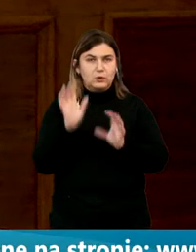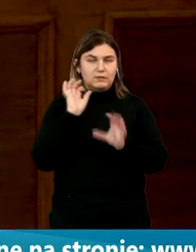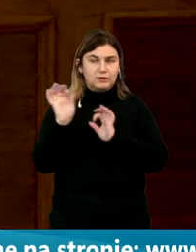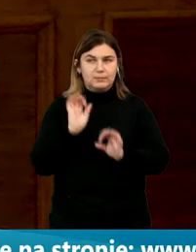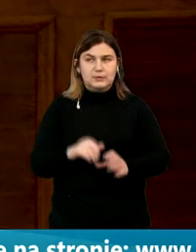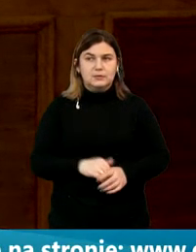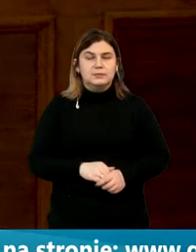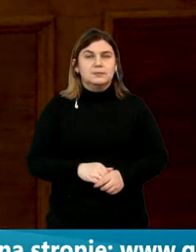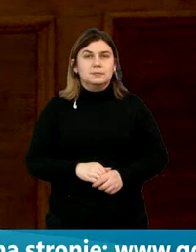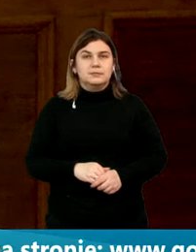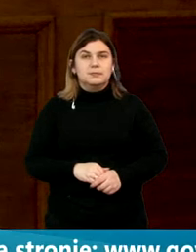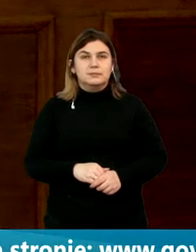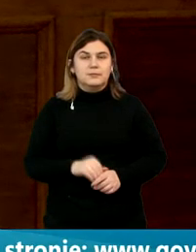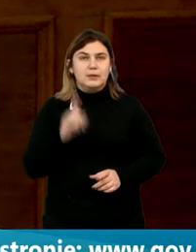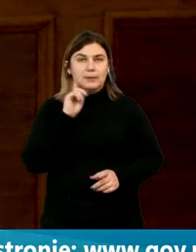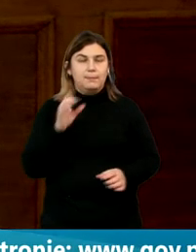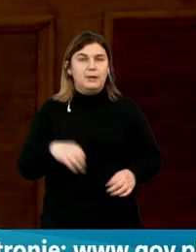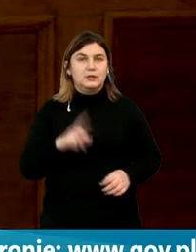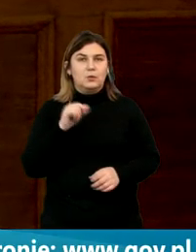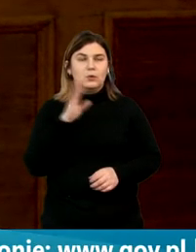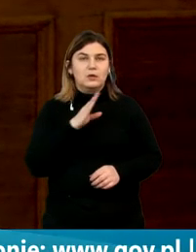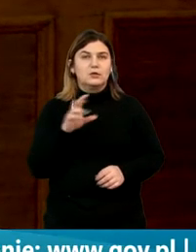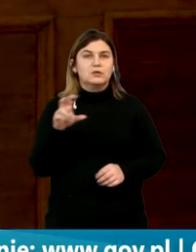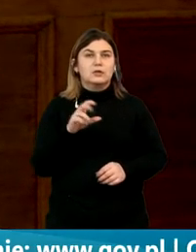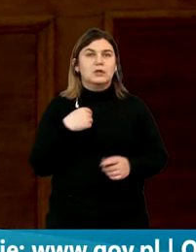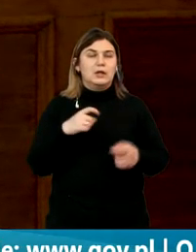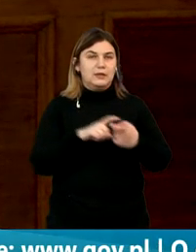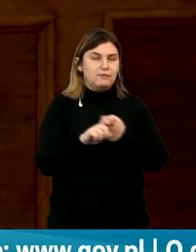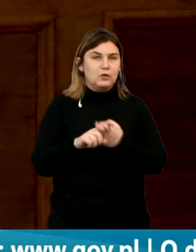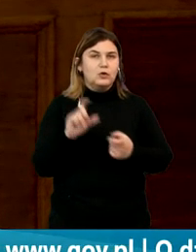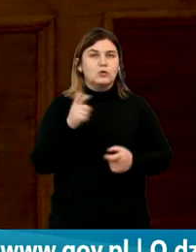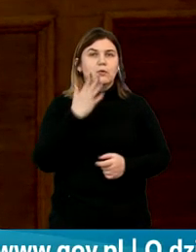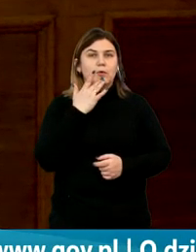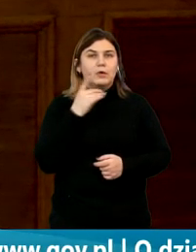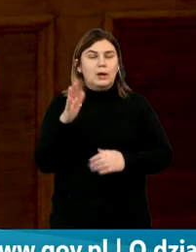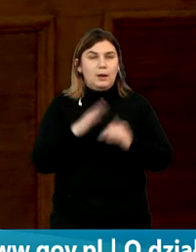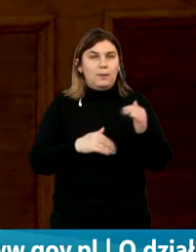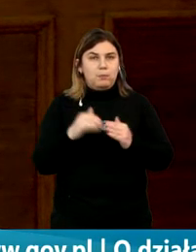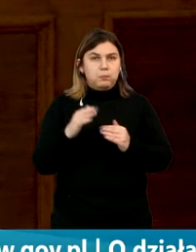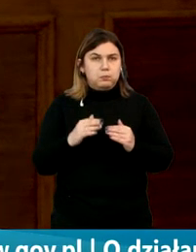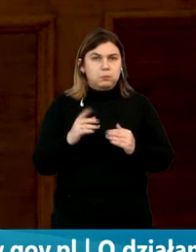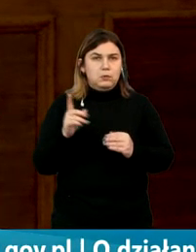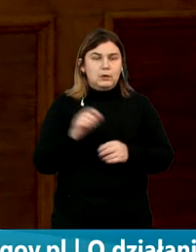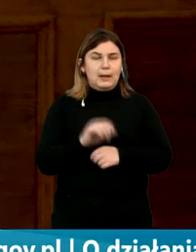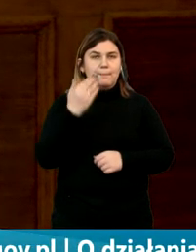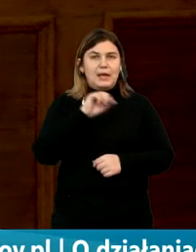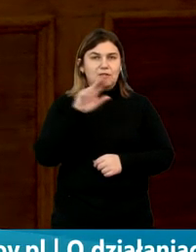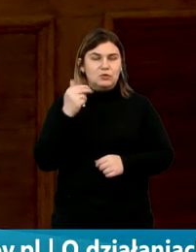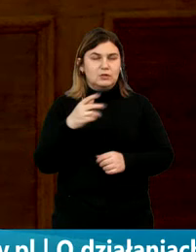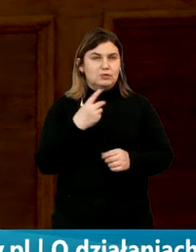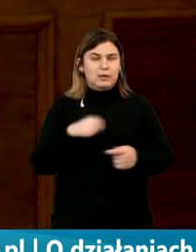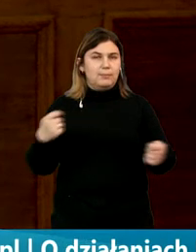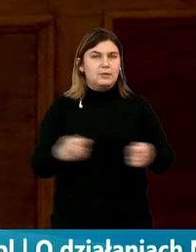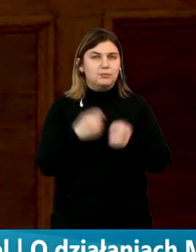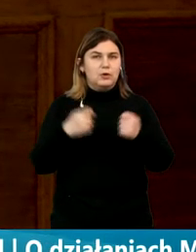interesuje. Pan Łukasz pyta, Panie Prezydencie, nawiązując do tego, co Pan powiedział w sprawie budowy linii tramwajowej do Mierzyna, czy ta inwestycja nie będzie kolidowała z